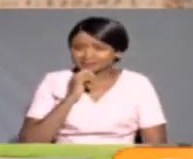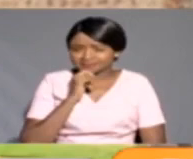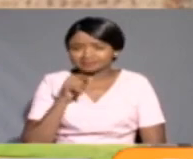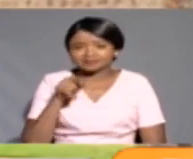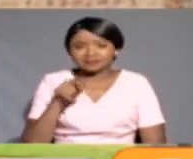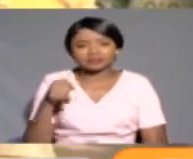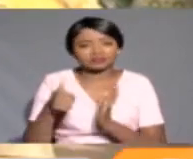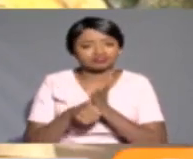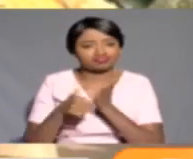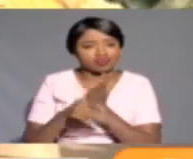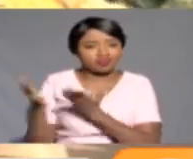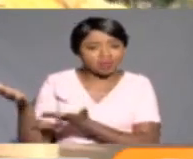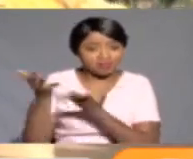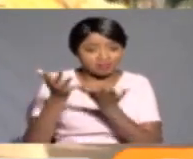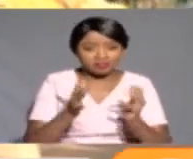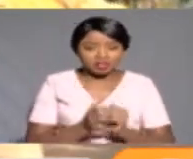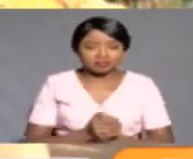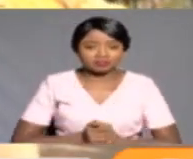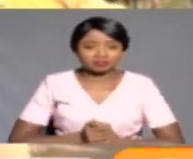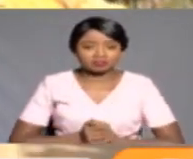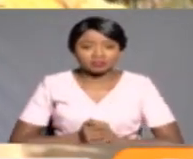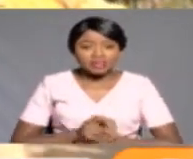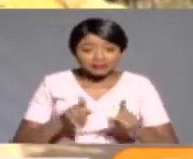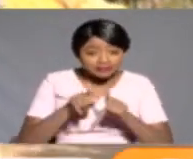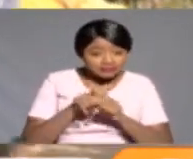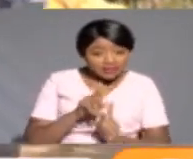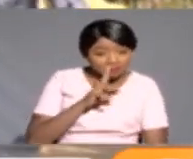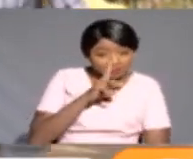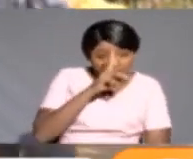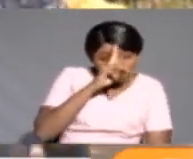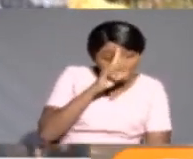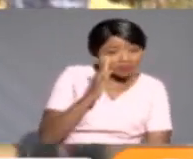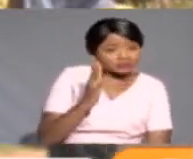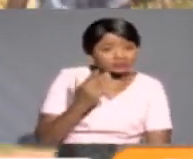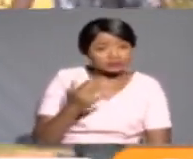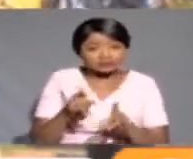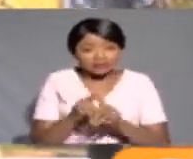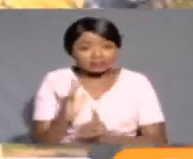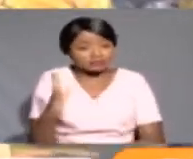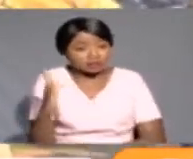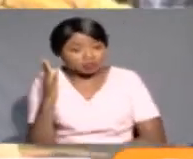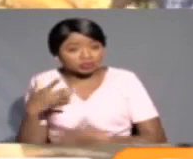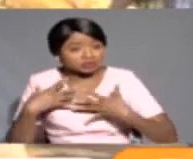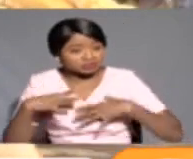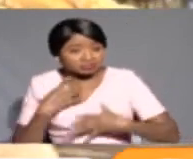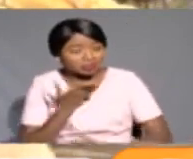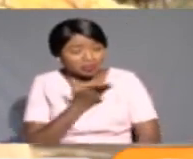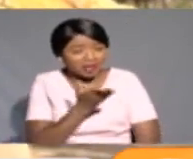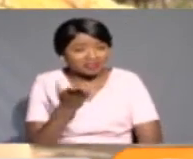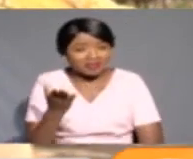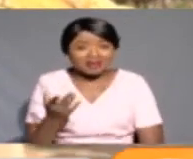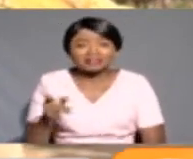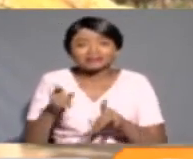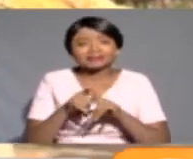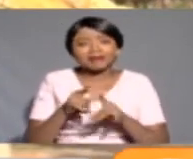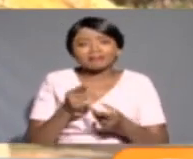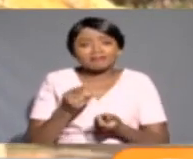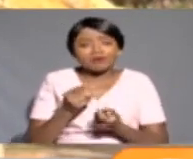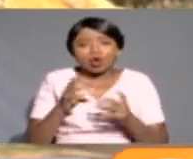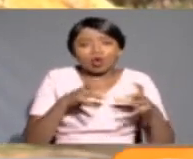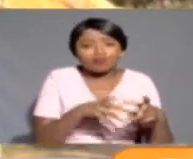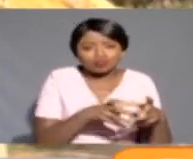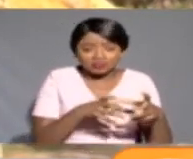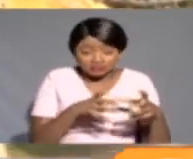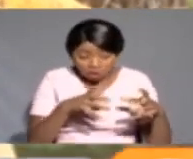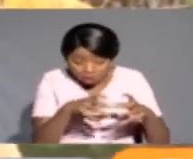vya tatizo hili. Utepetevu kwa maafisa wa usalama, maafisa wa nyanjani, maafisa na jamii. Kwa hivyo